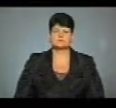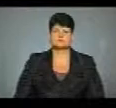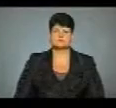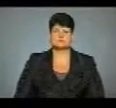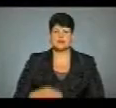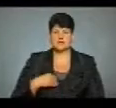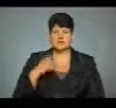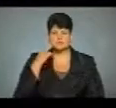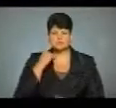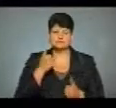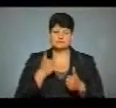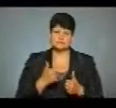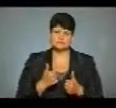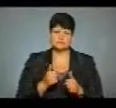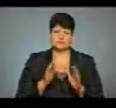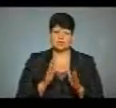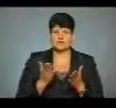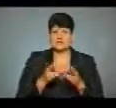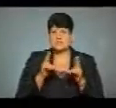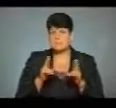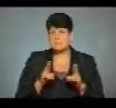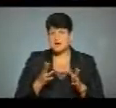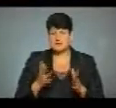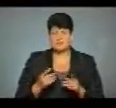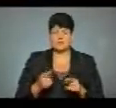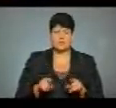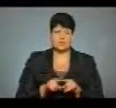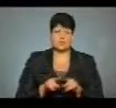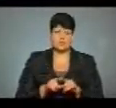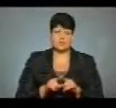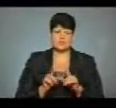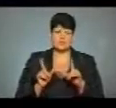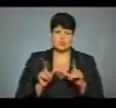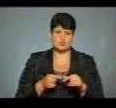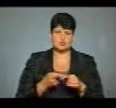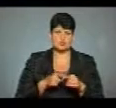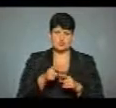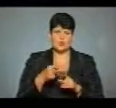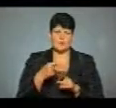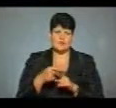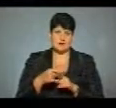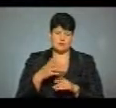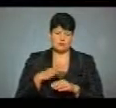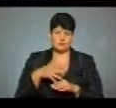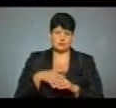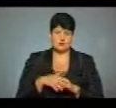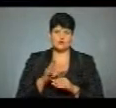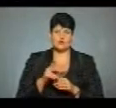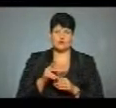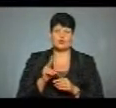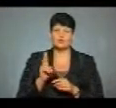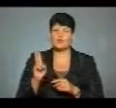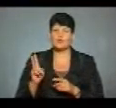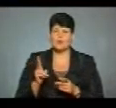Я думаю, доречно, бо будуть якісь правила одні проїзду цього перехрестя і буде понятно, що хто кого пропускає. Я